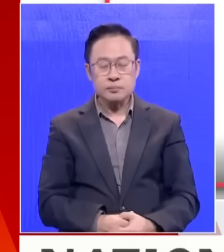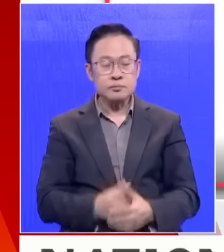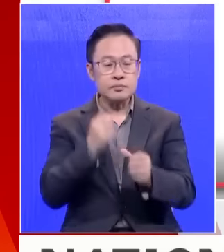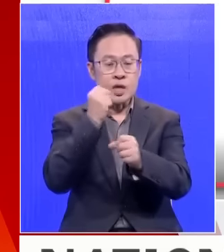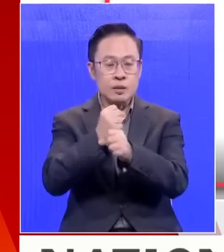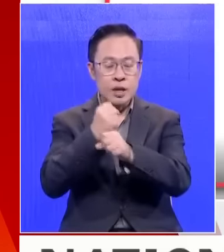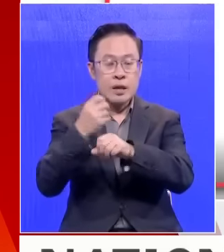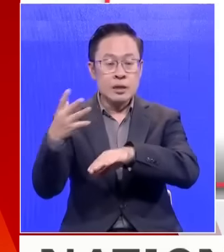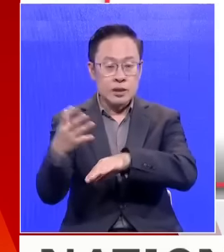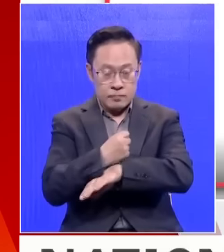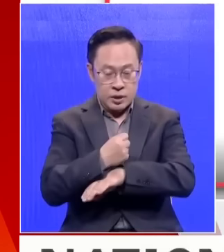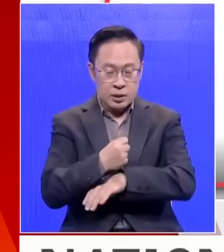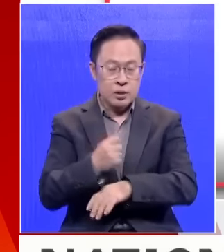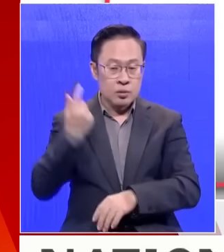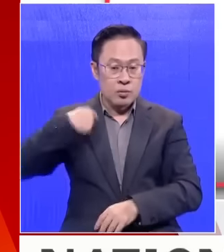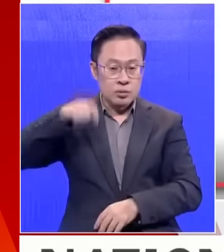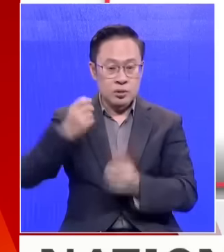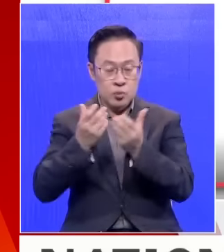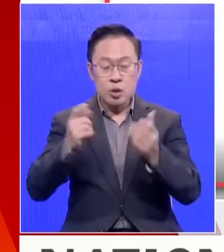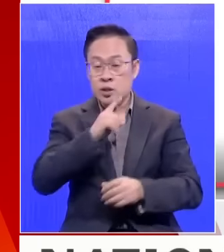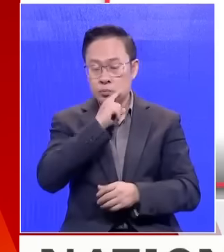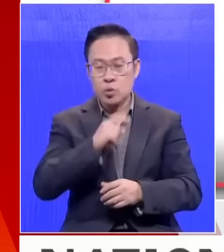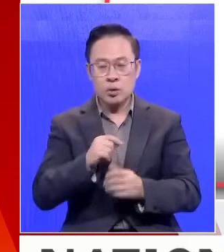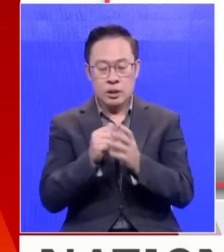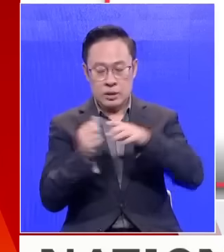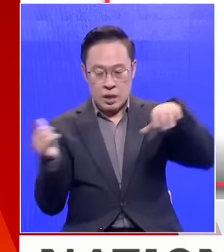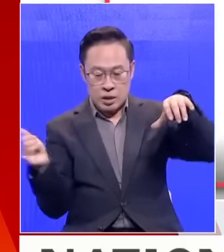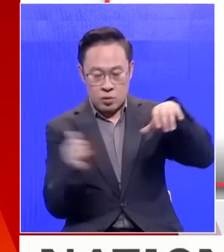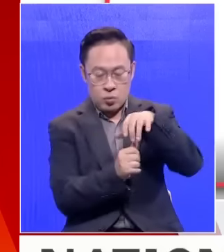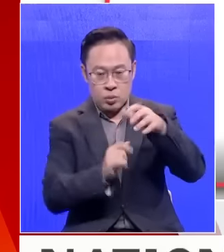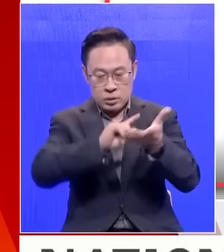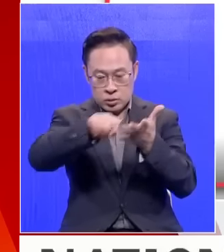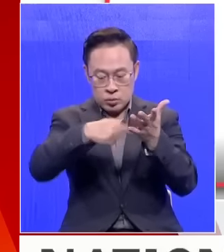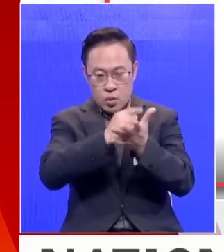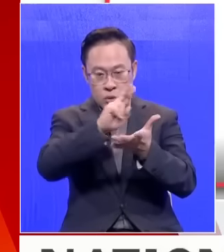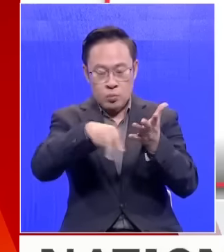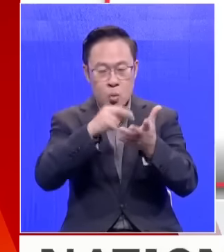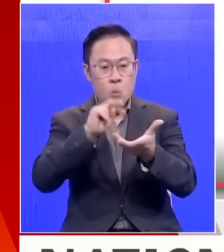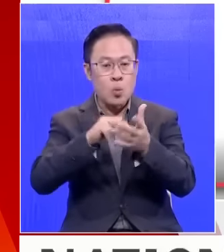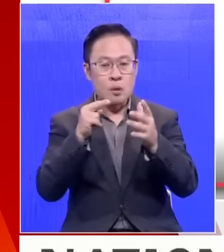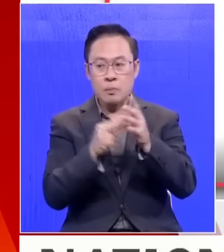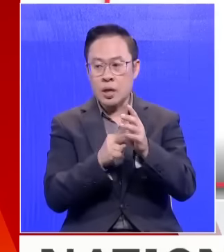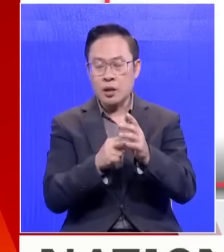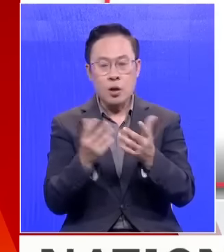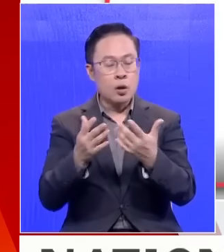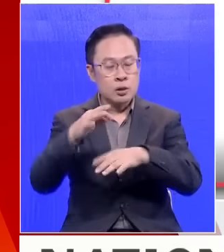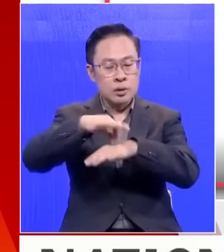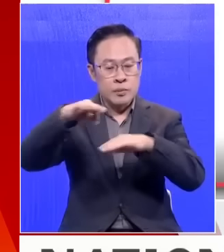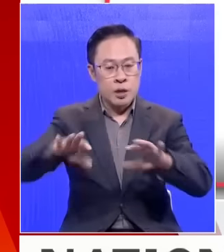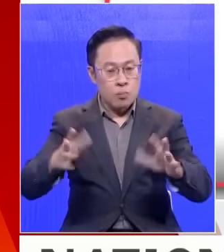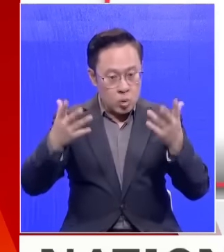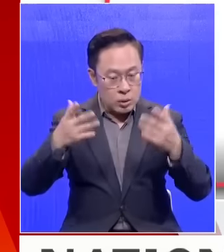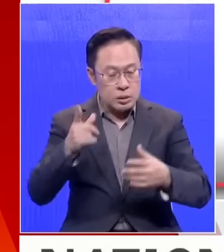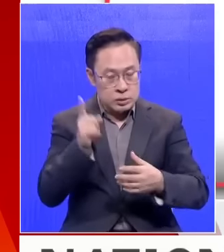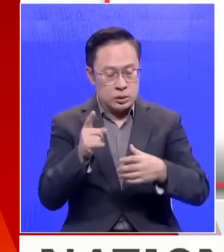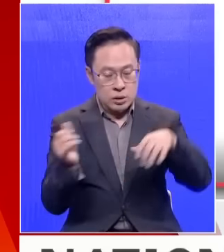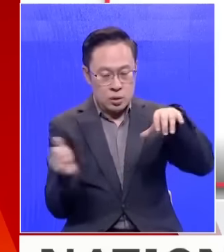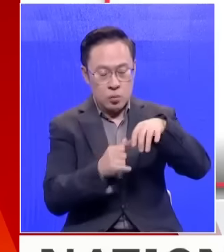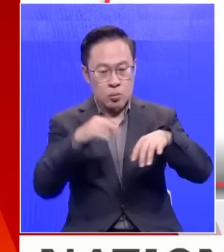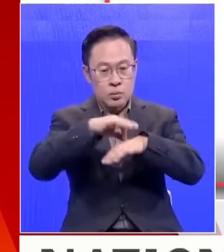รมนูญเคยวินิจฉัยว่าถ้าเข้าคุกแม้กระทั่ง2ชั่วโมงก็ถือว่าขาดคุณสมบัติหลุดจากส.ส.แล้วนะเจ้าตัวบอกว่า